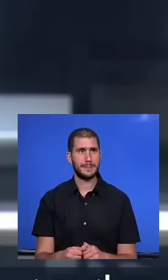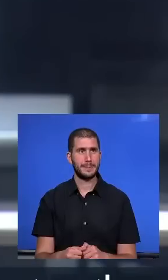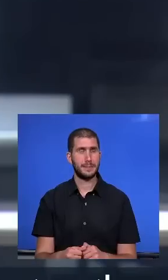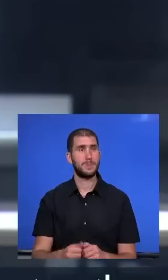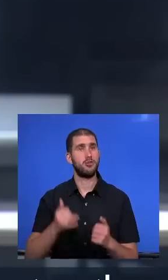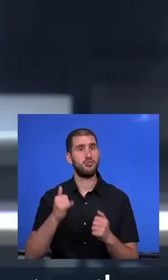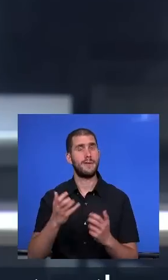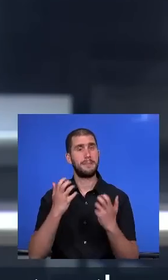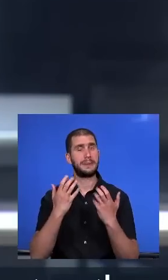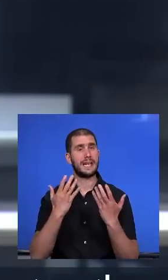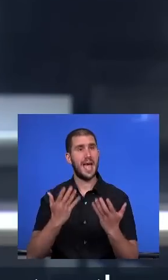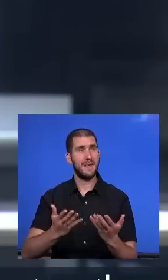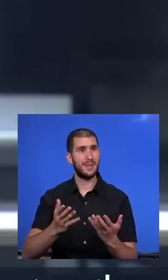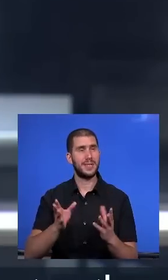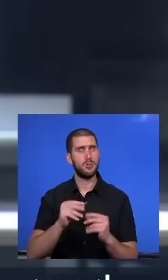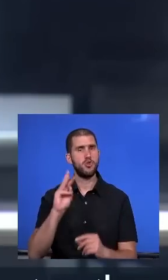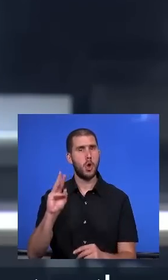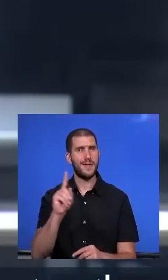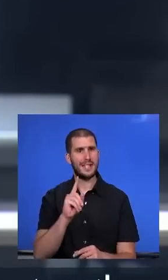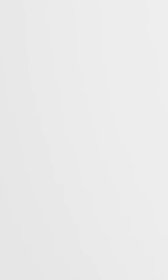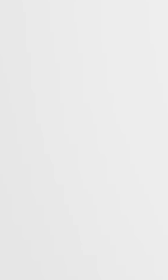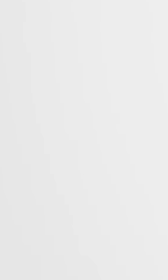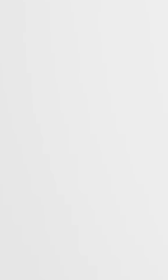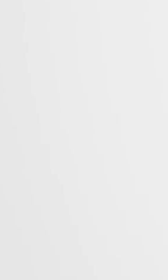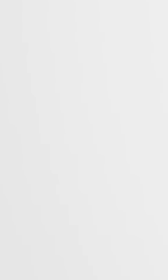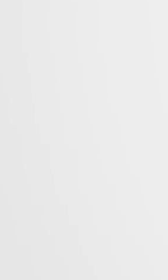והגענו לתחזית מזג האוויר עם שרון וקסלר.